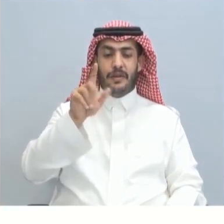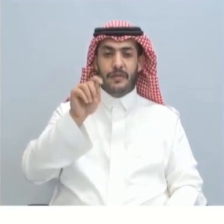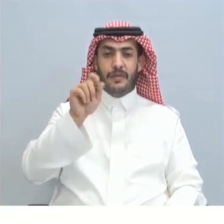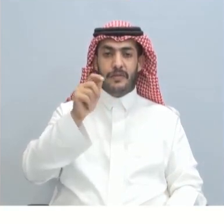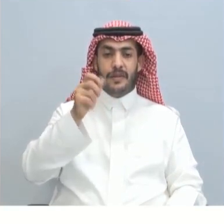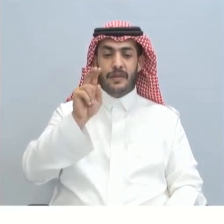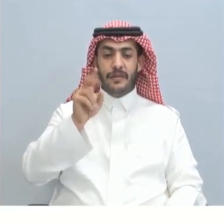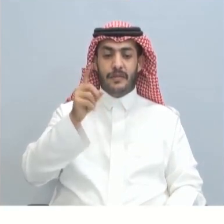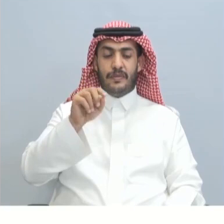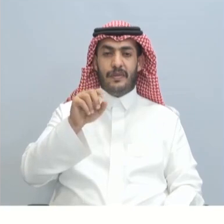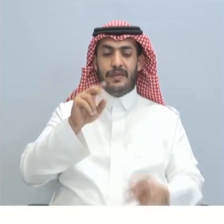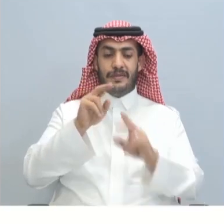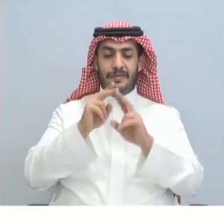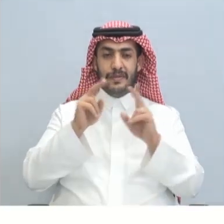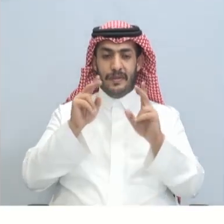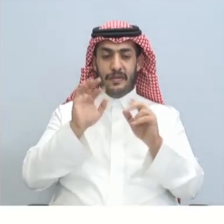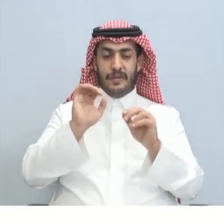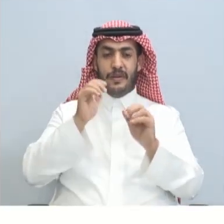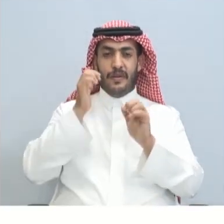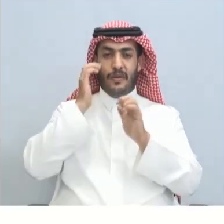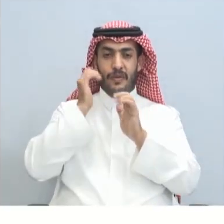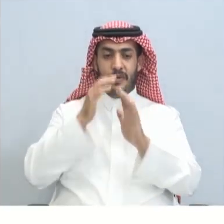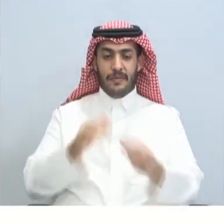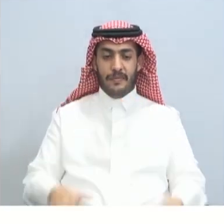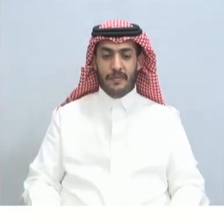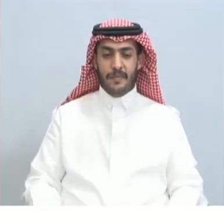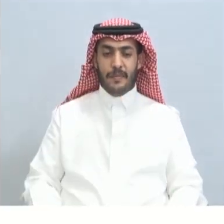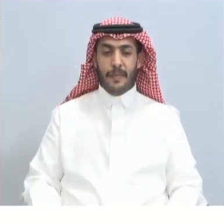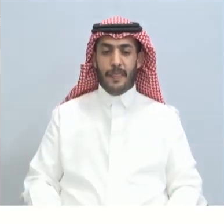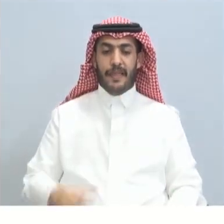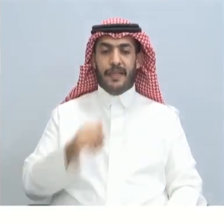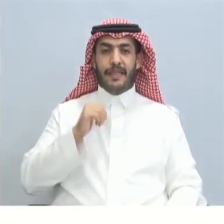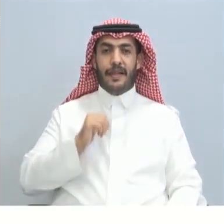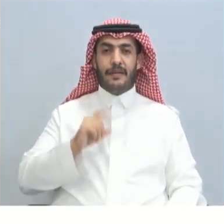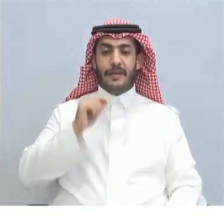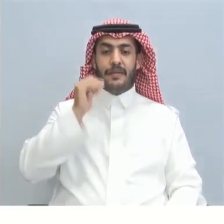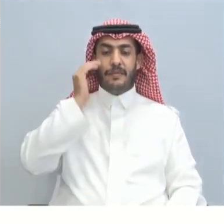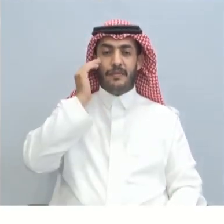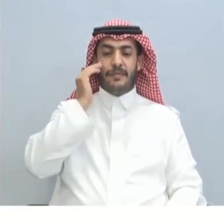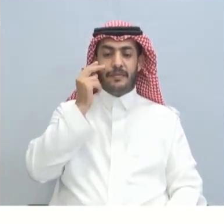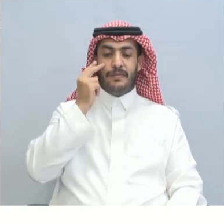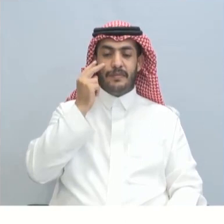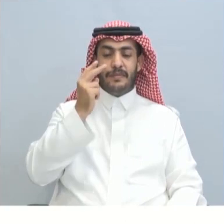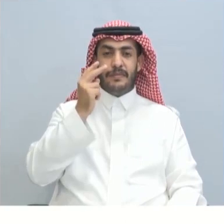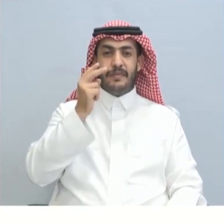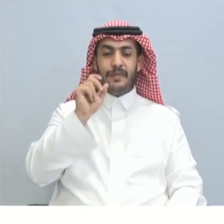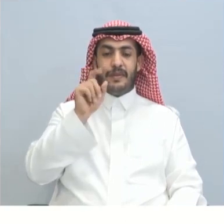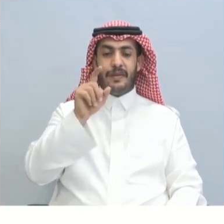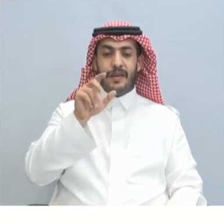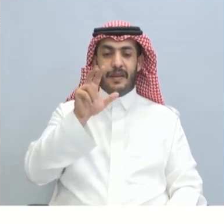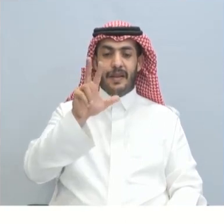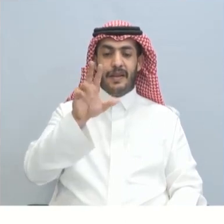والفوسفات وكذلك العناصر الحره دعونا اعزائي الطلبه نتعرف على